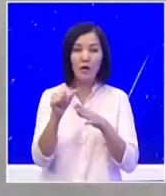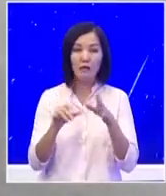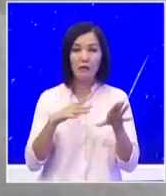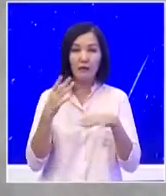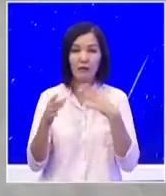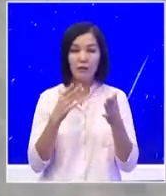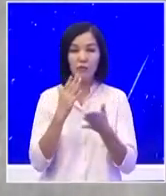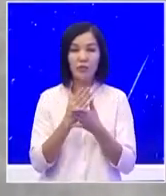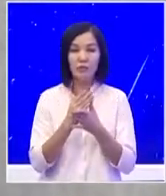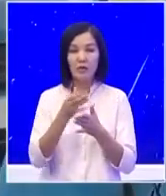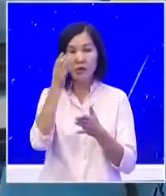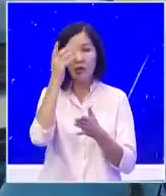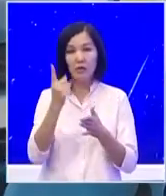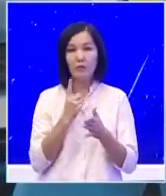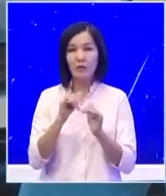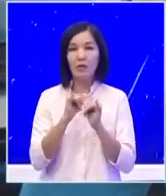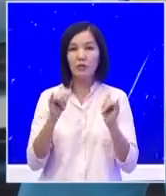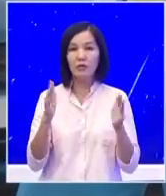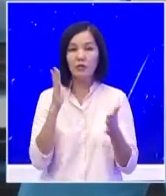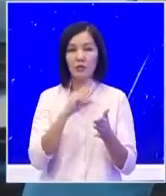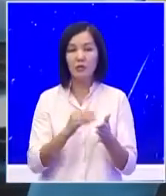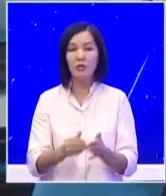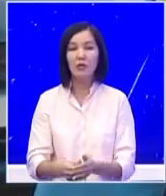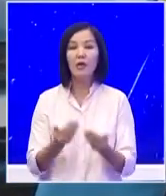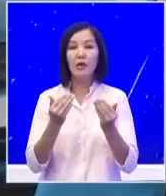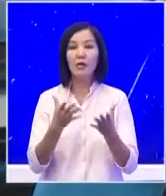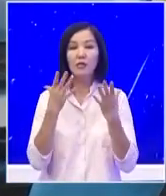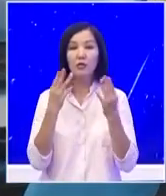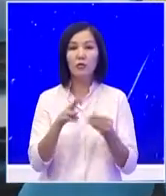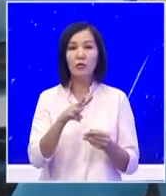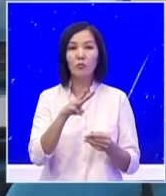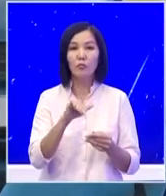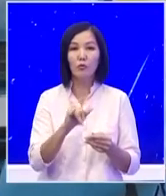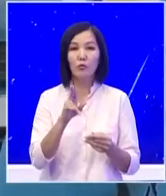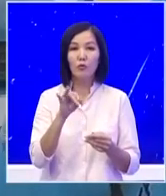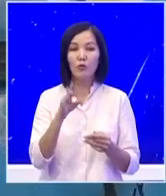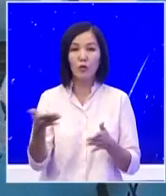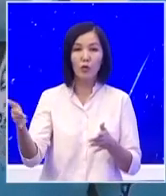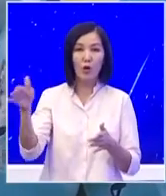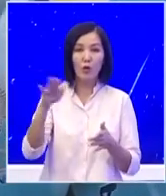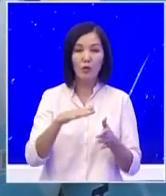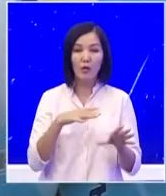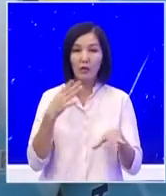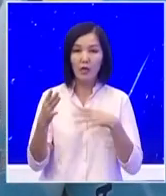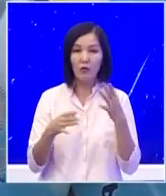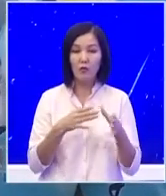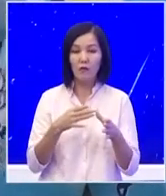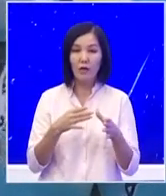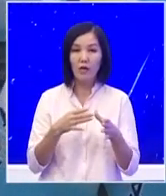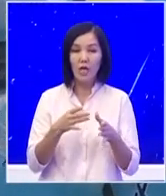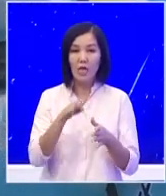шеберлігін шыңдап, біліктілігін арттырады. Қазіргі кезде біз Мұқыры тауына тренировка жасаймыз. И